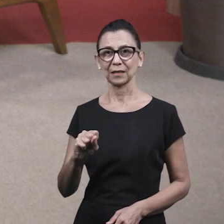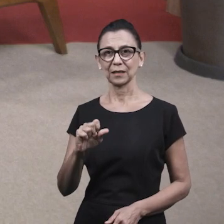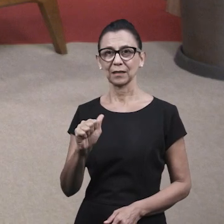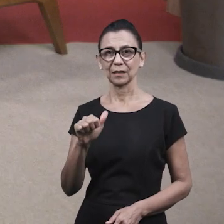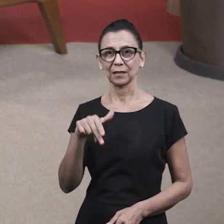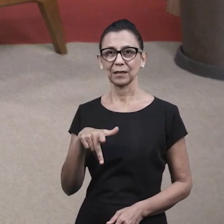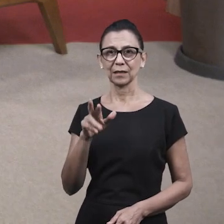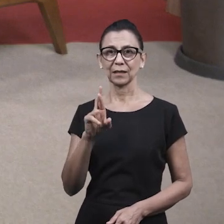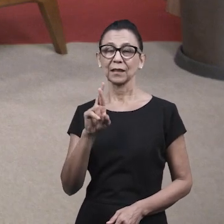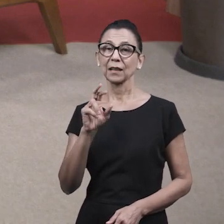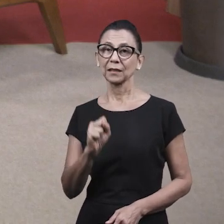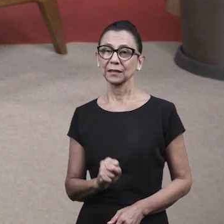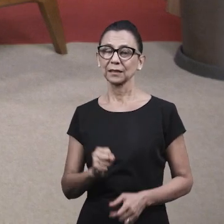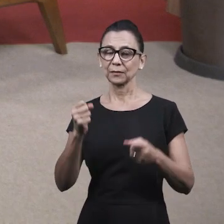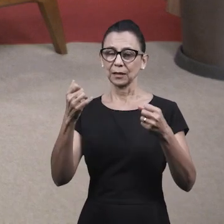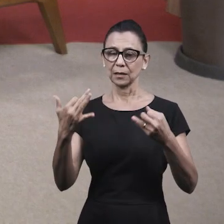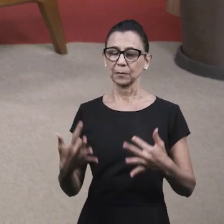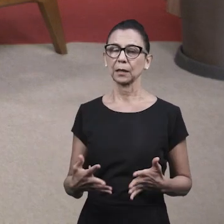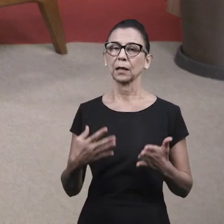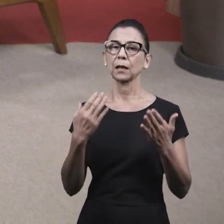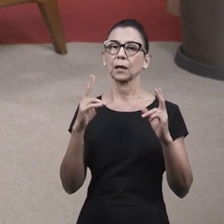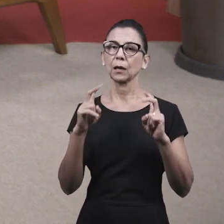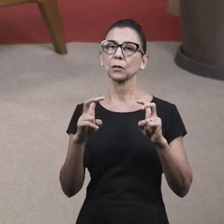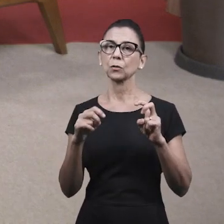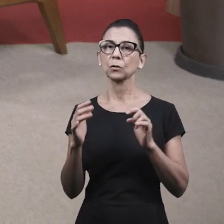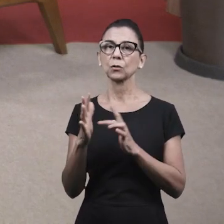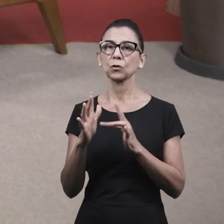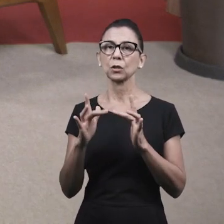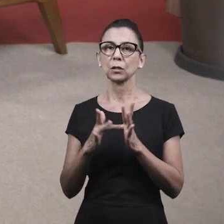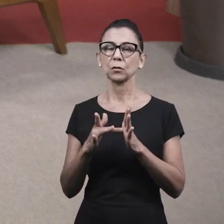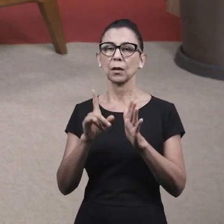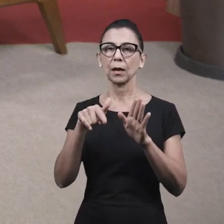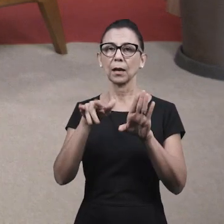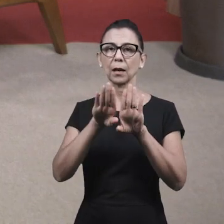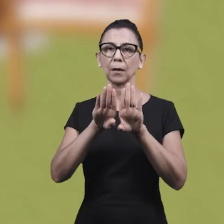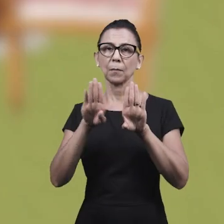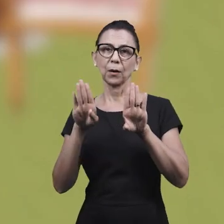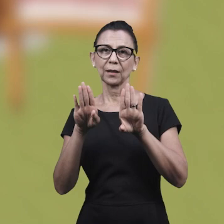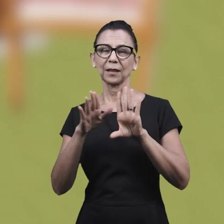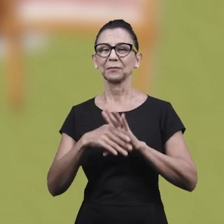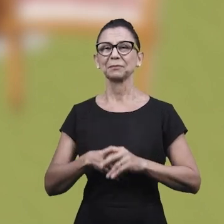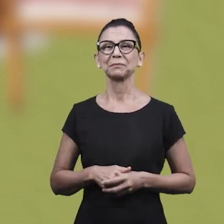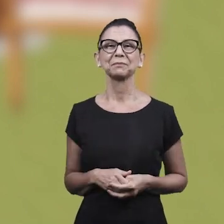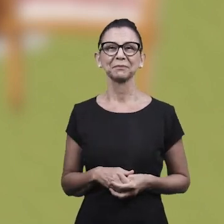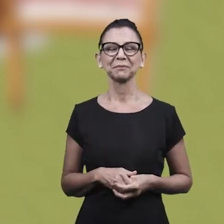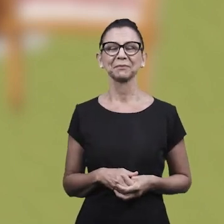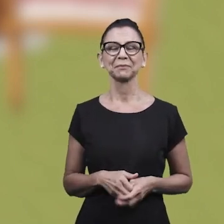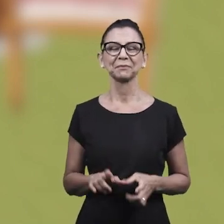professeure Sandra Carvalho va nous parler sur le sujet « Jésus est la porte ».